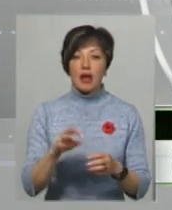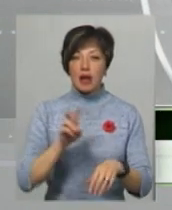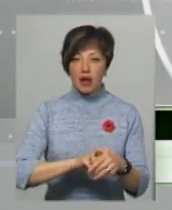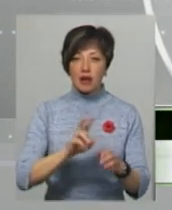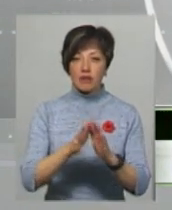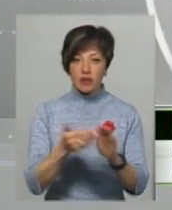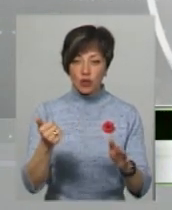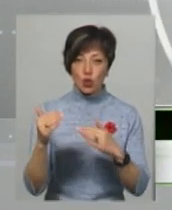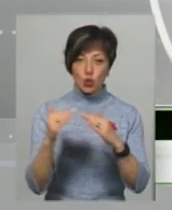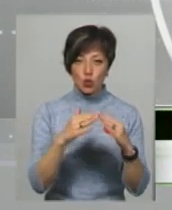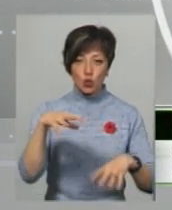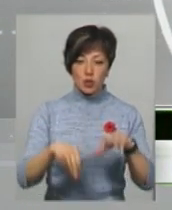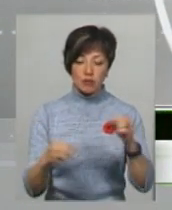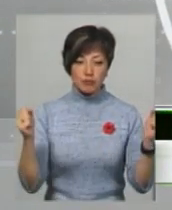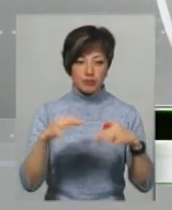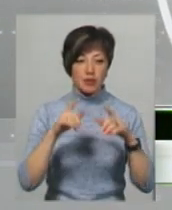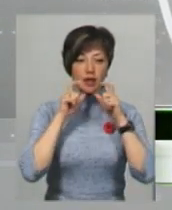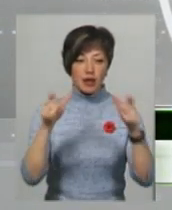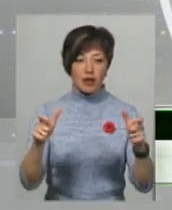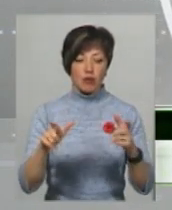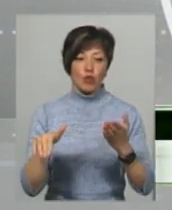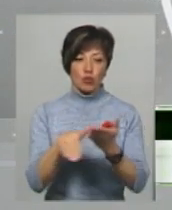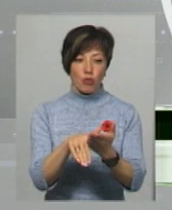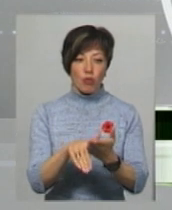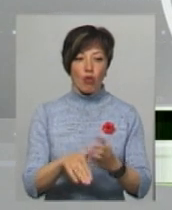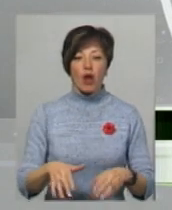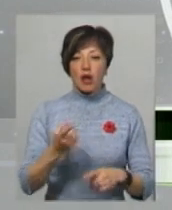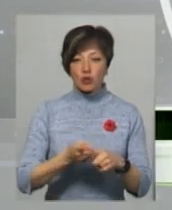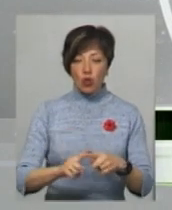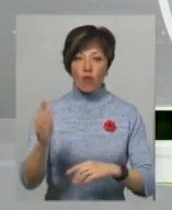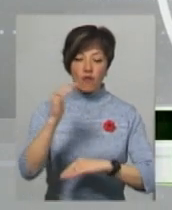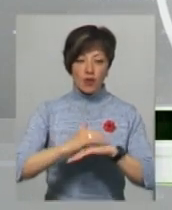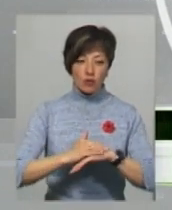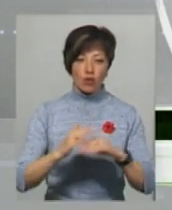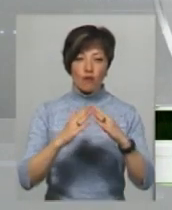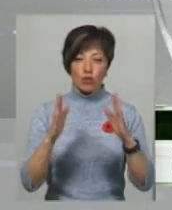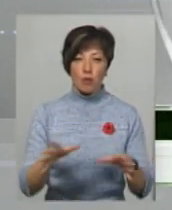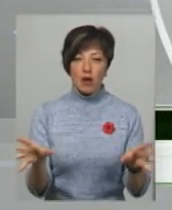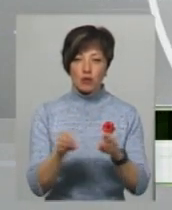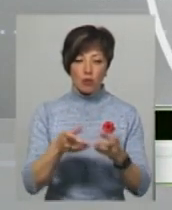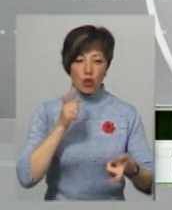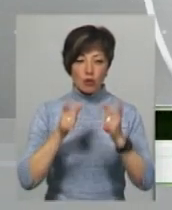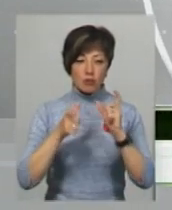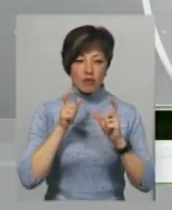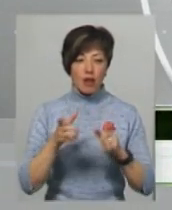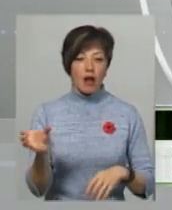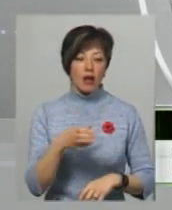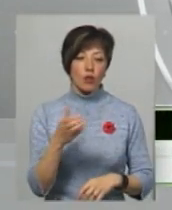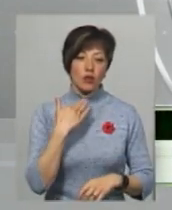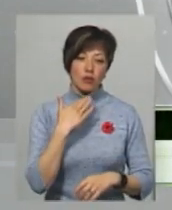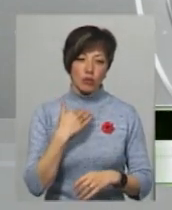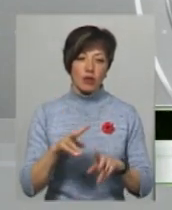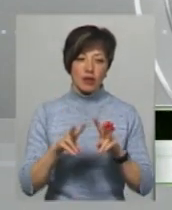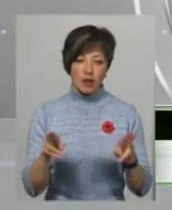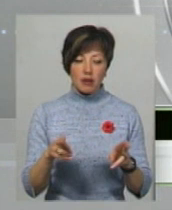викликали сусіди потерпілі, які збіглися на її крик про допомогу. Того вечора вони вдома разом розпивали алкогольні напої. В принципі,